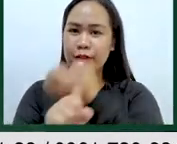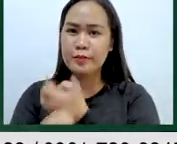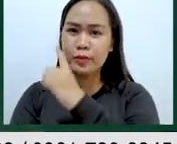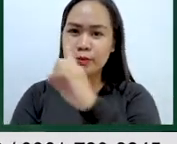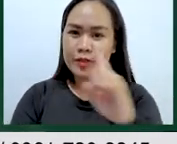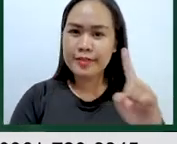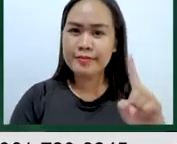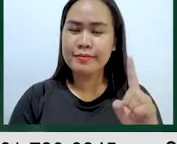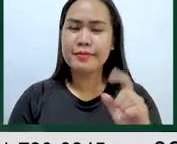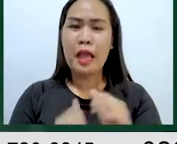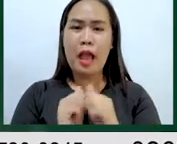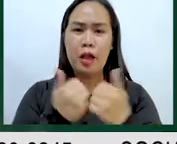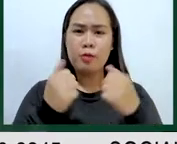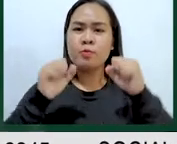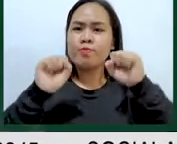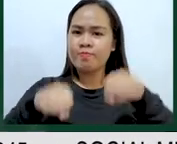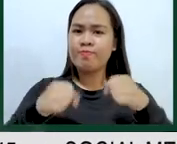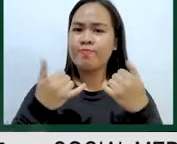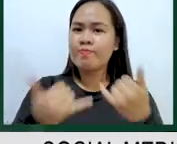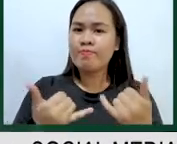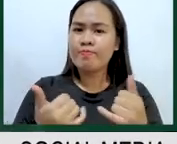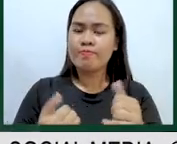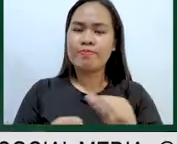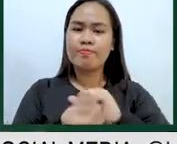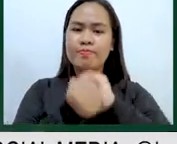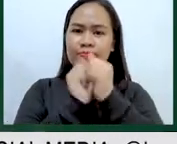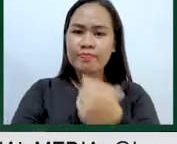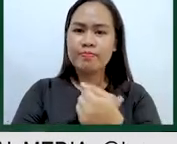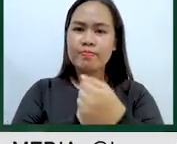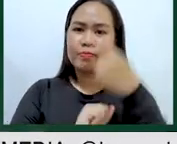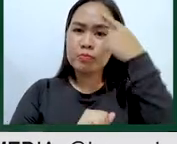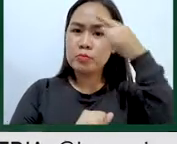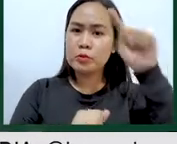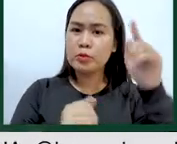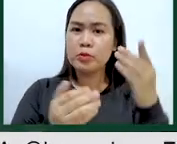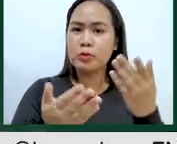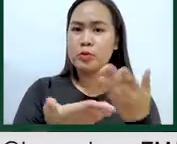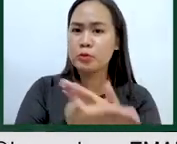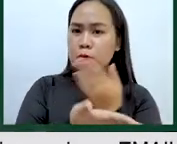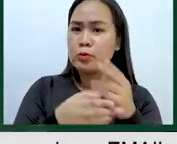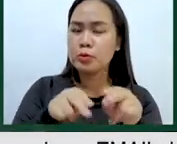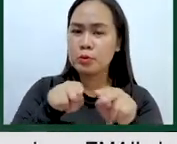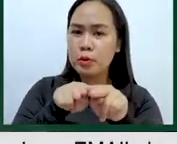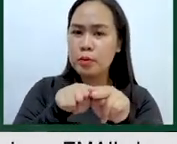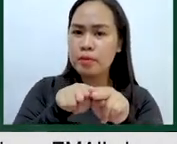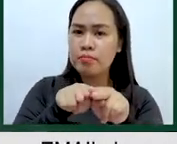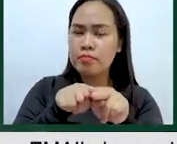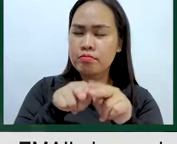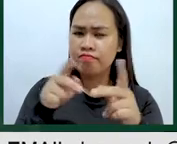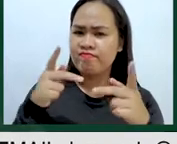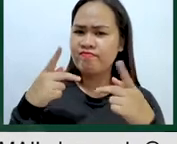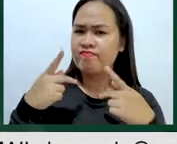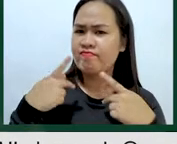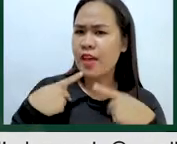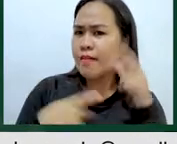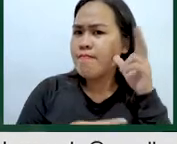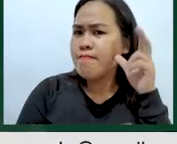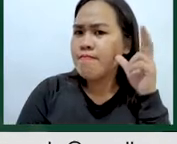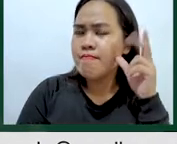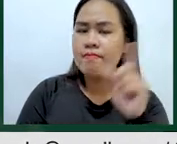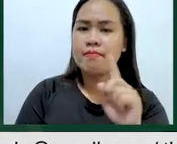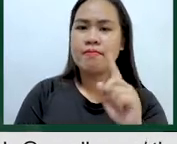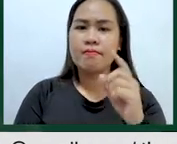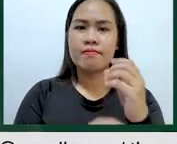How are we adapting to the new normal? May mga naririnig na rin akong feedbacks na